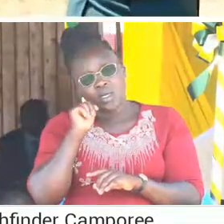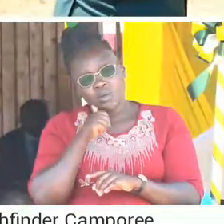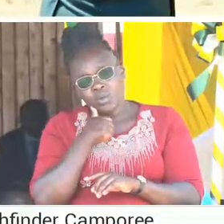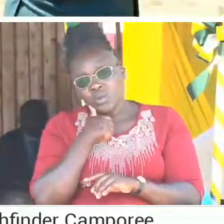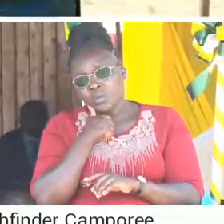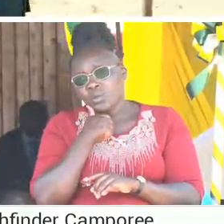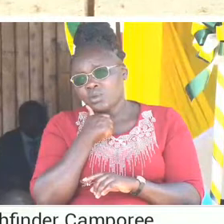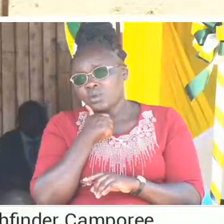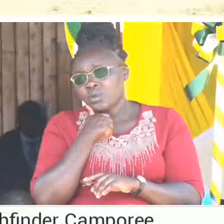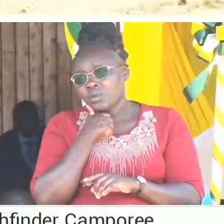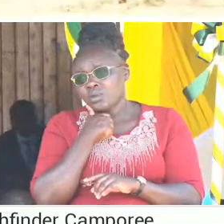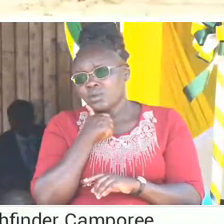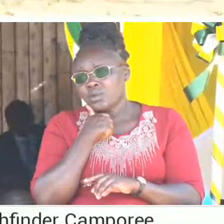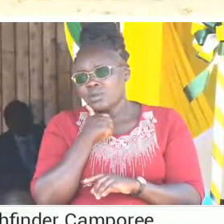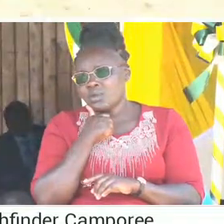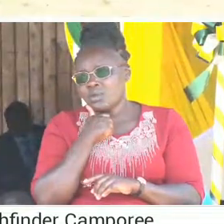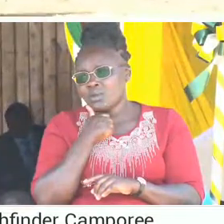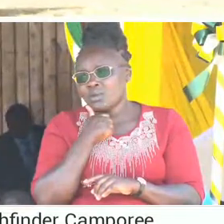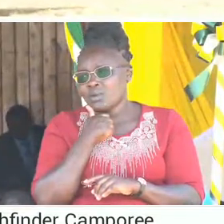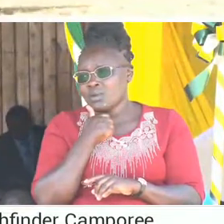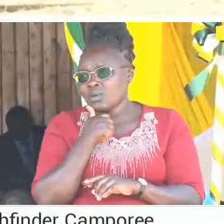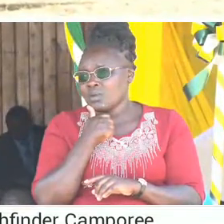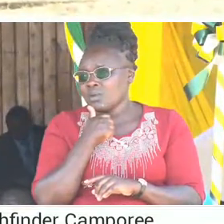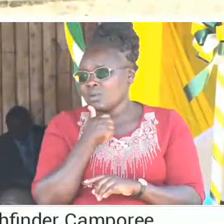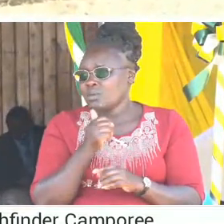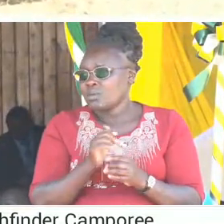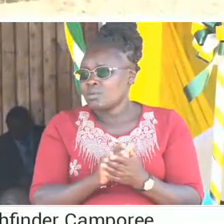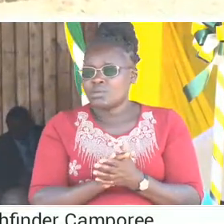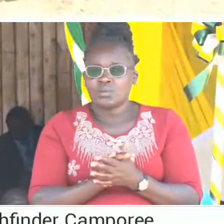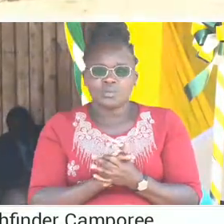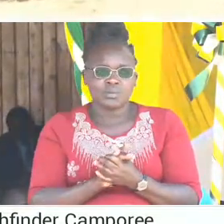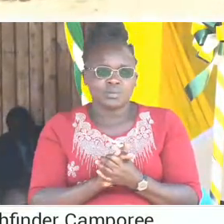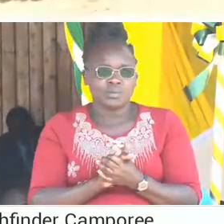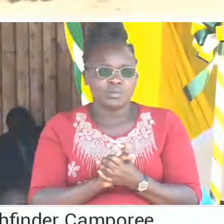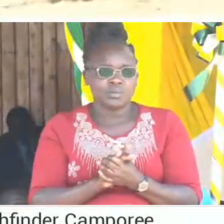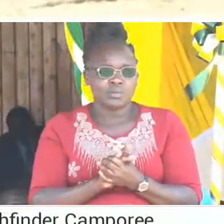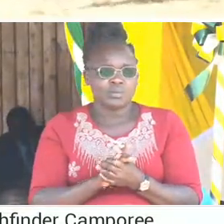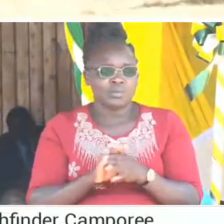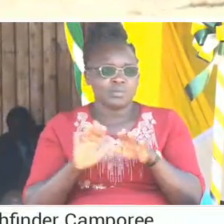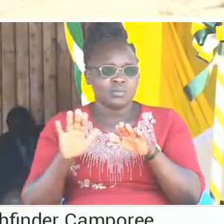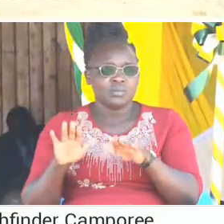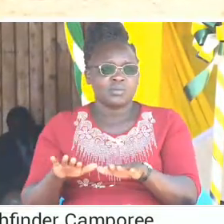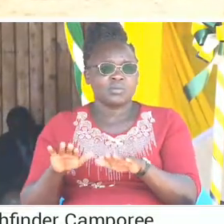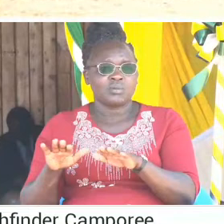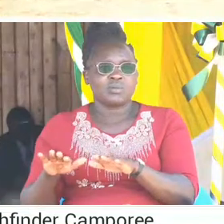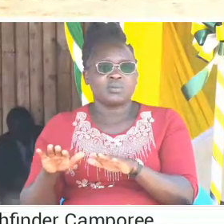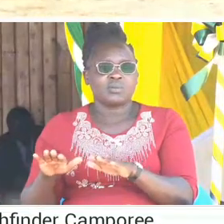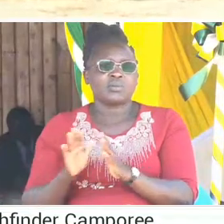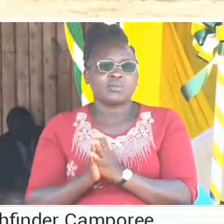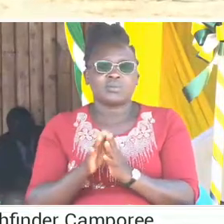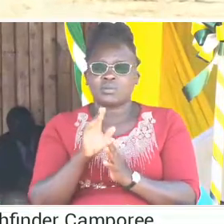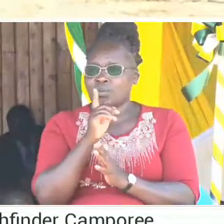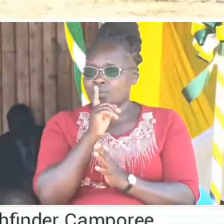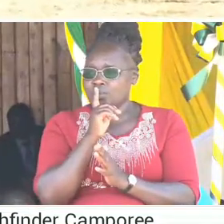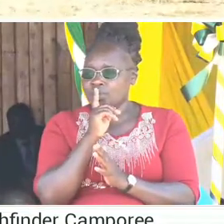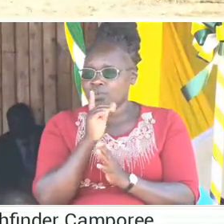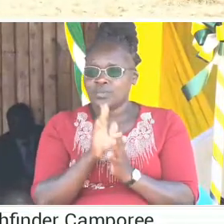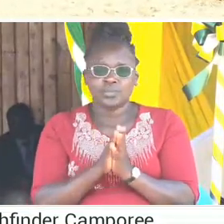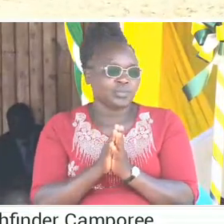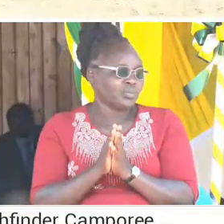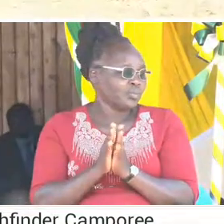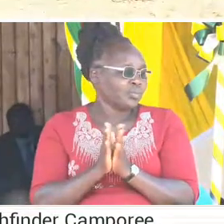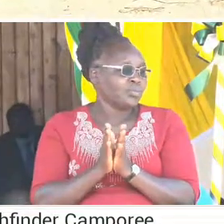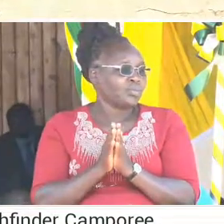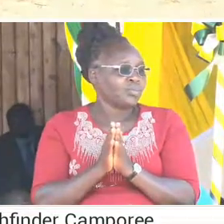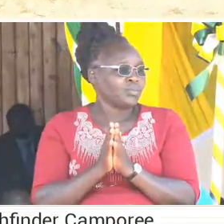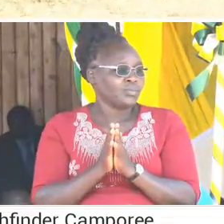sata. Tulia, tulia hapo ulipo, kaa vizuri, kaa vizuri Pathfinder, kaa vizuri, kaa hapo